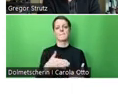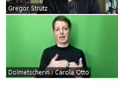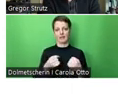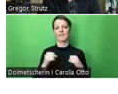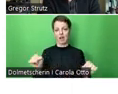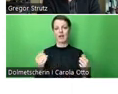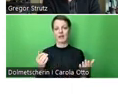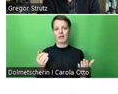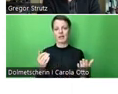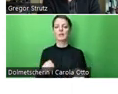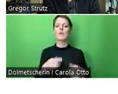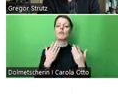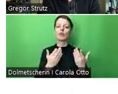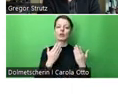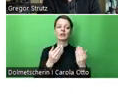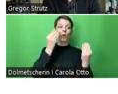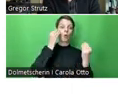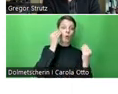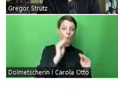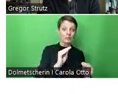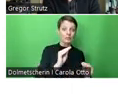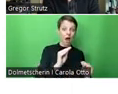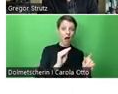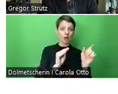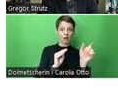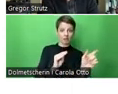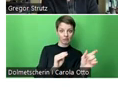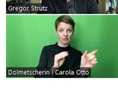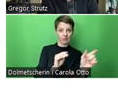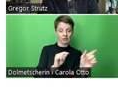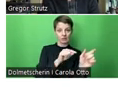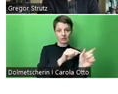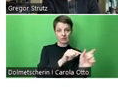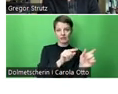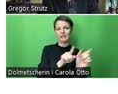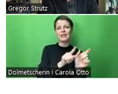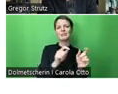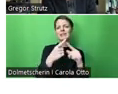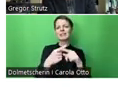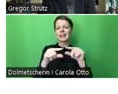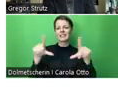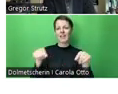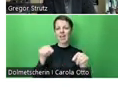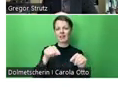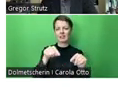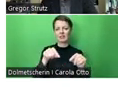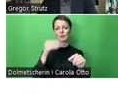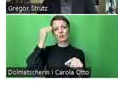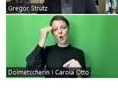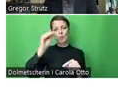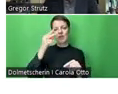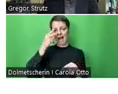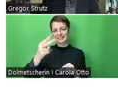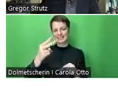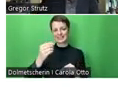Es wird dann immer vorgelesen, Kommentar, und dann muss man so ähnlich wie mit diesem Textfeld, muss man eben Kommentaransicht